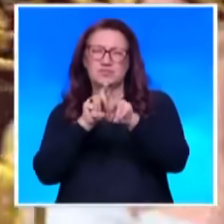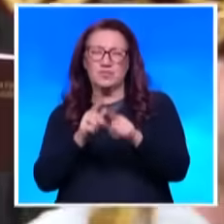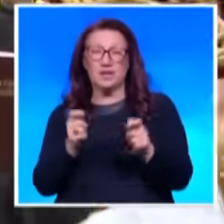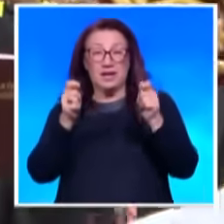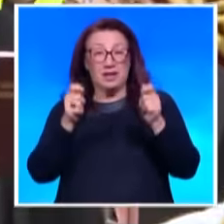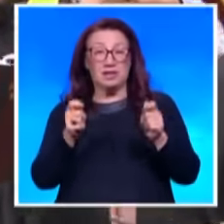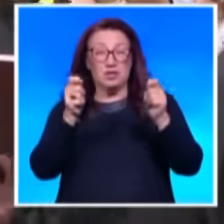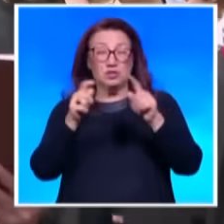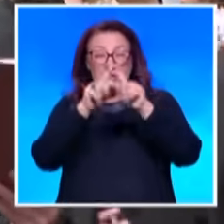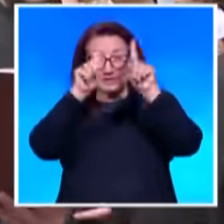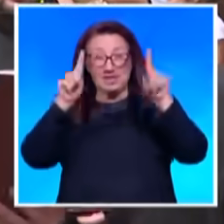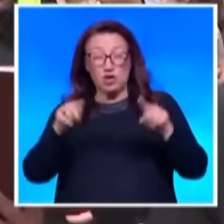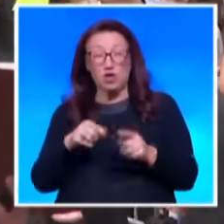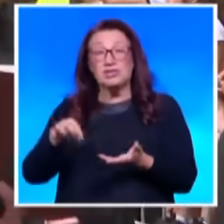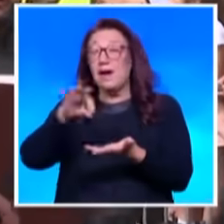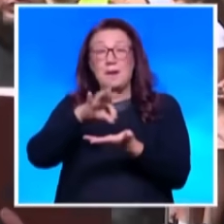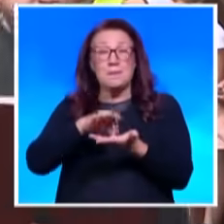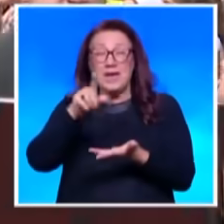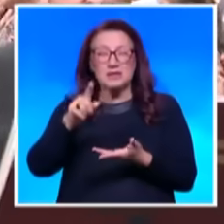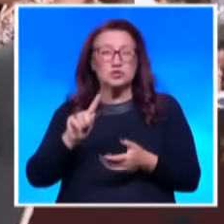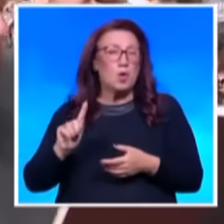на първото й чудо.